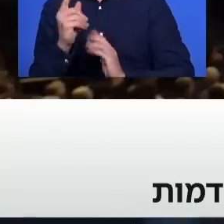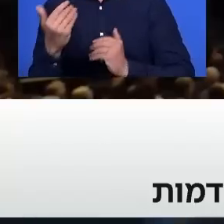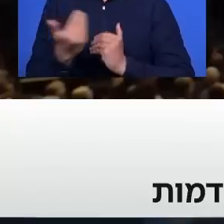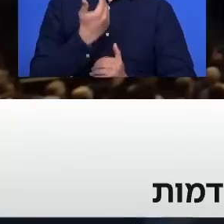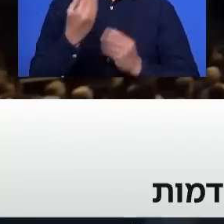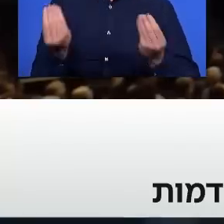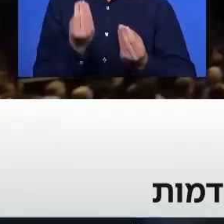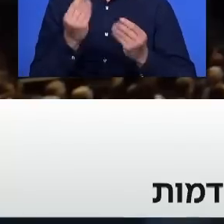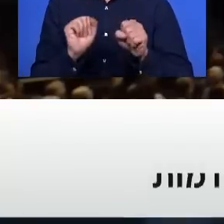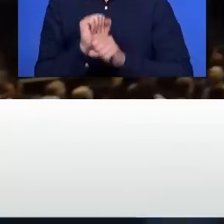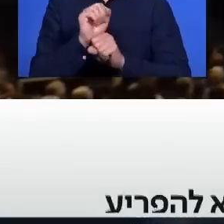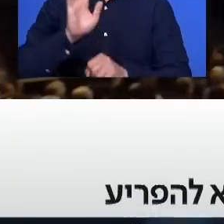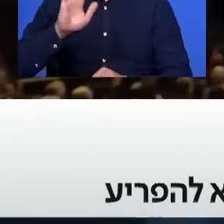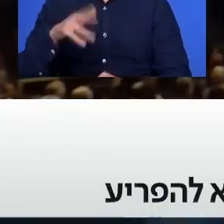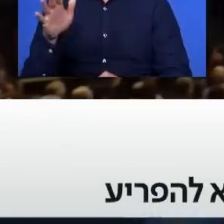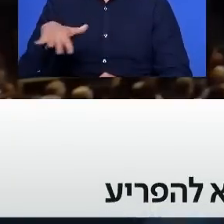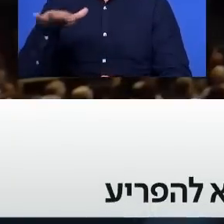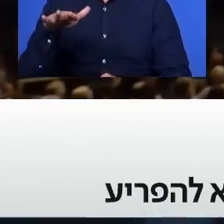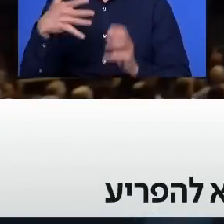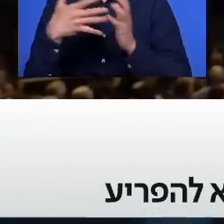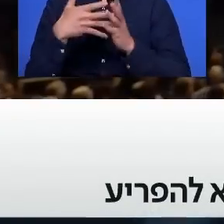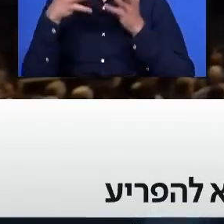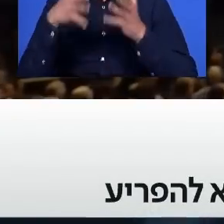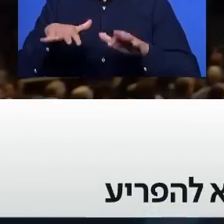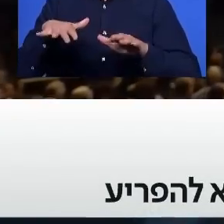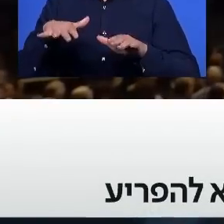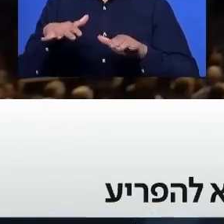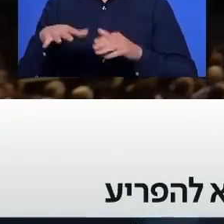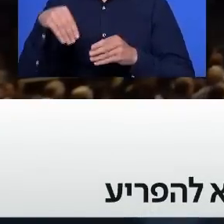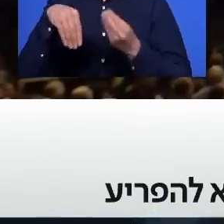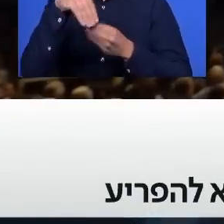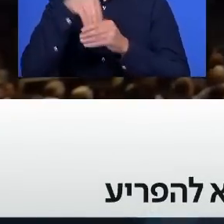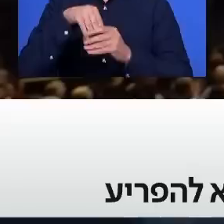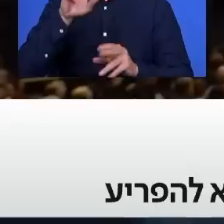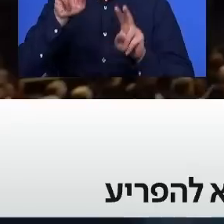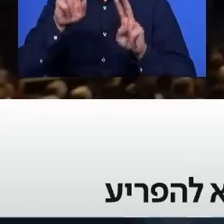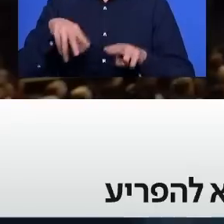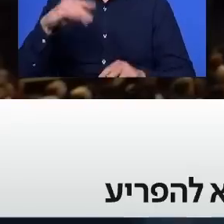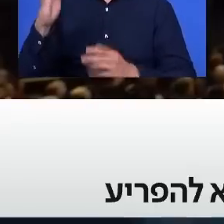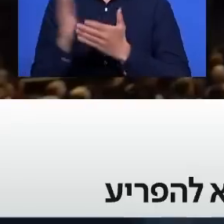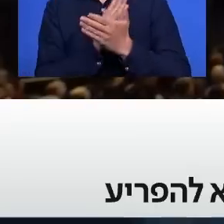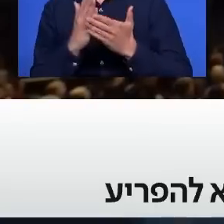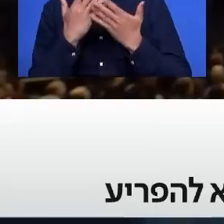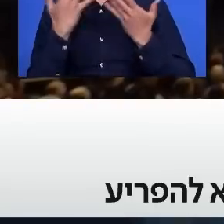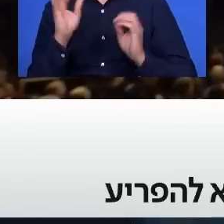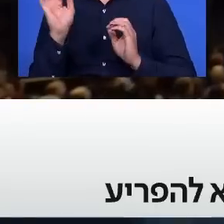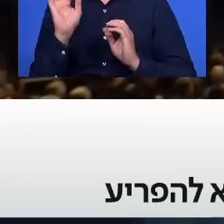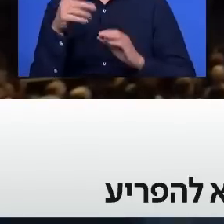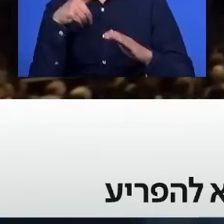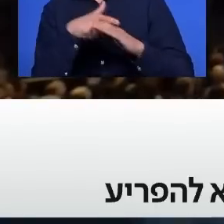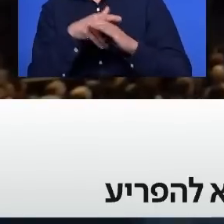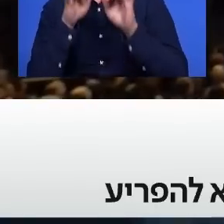ציוד מחאה, גם מערך הסייבר יהיה מעורב, וכאמור יש כל הערכות כדי שלא יהיו פה קריאות ביניים